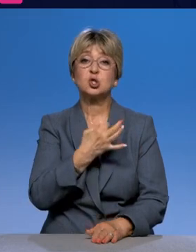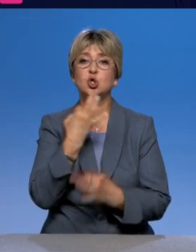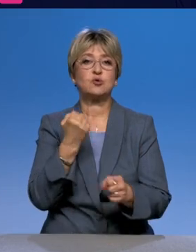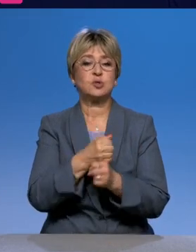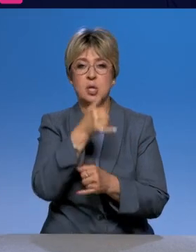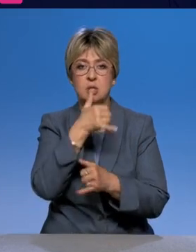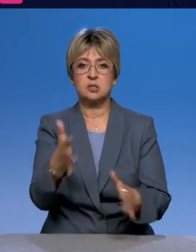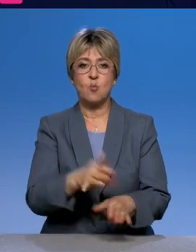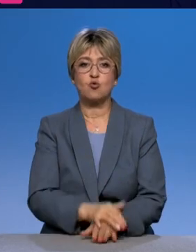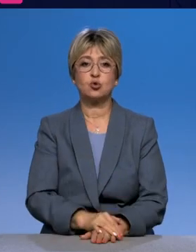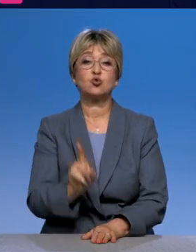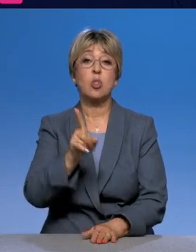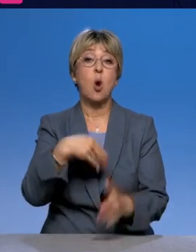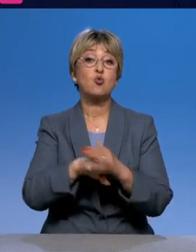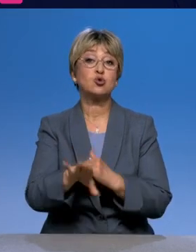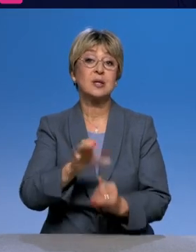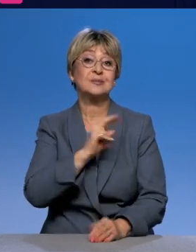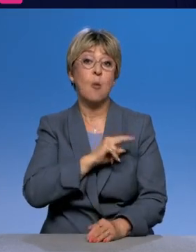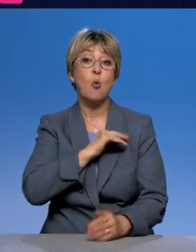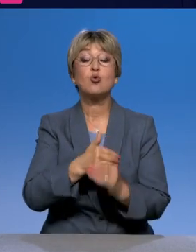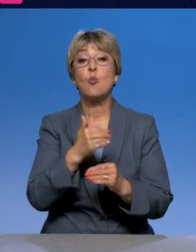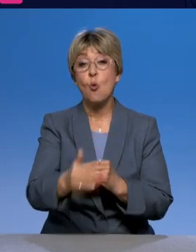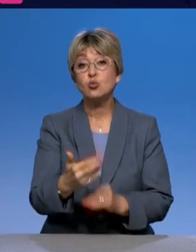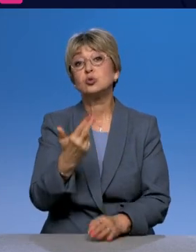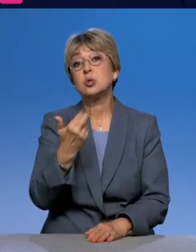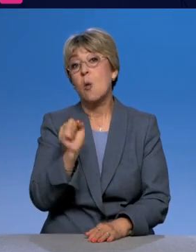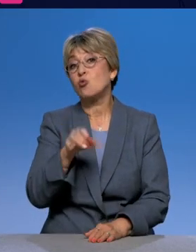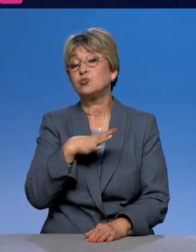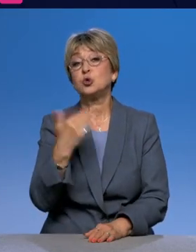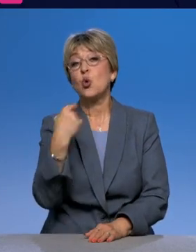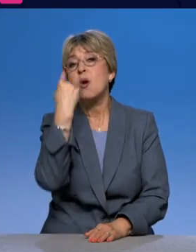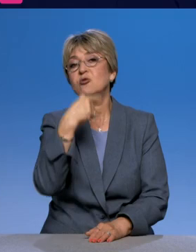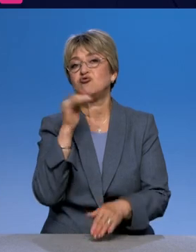Подтверждение, что там она ушла с работы поздно, да, является каким-то фактором, но не